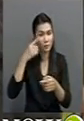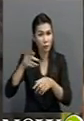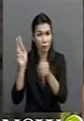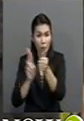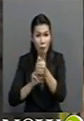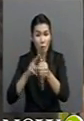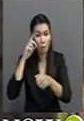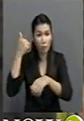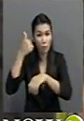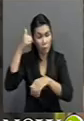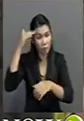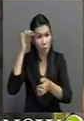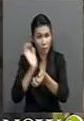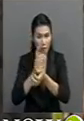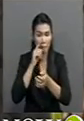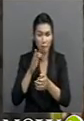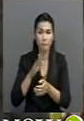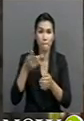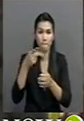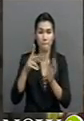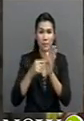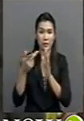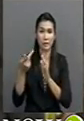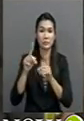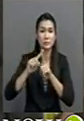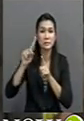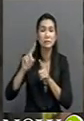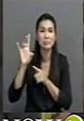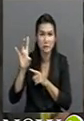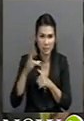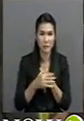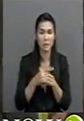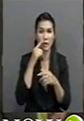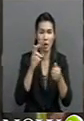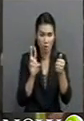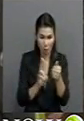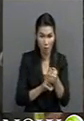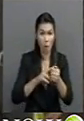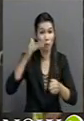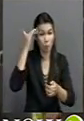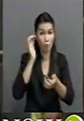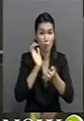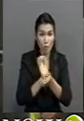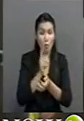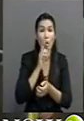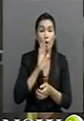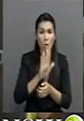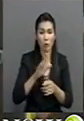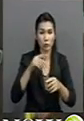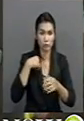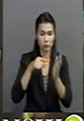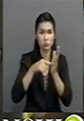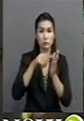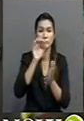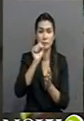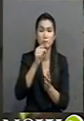องผู้บัญชาการตำรวจภูธรภาค7และพันตำรวจเอกประเสริฐสิริพันนาภิรัตน์รองผู้กำกับการตำรวจภูธรจังหวัดสมุทรสา